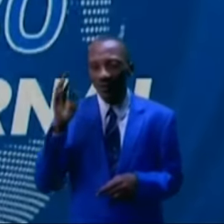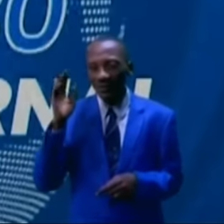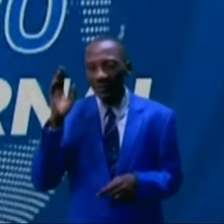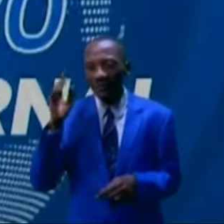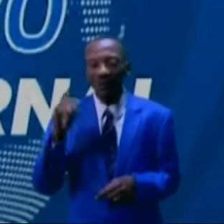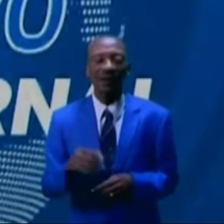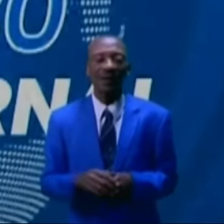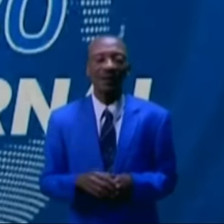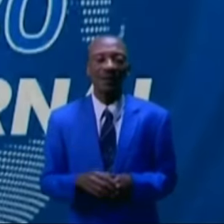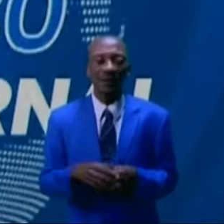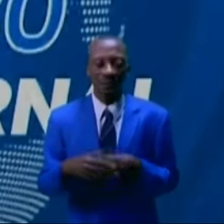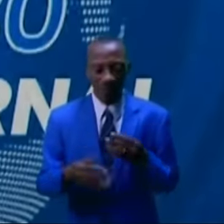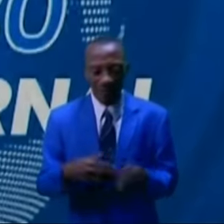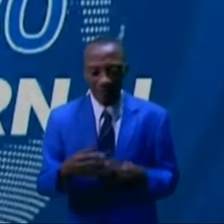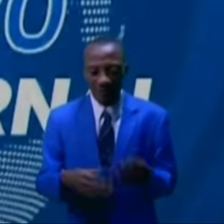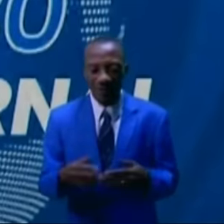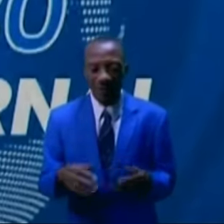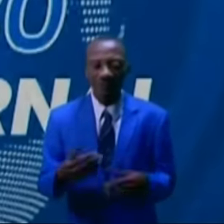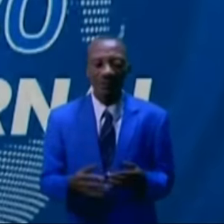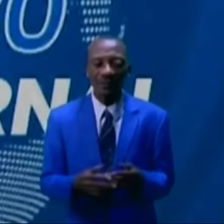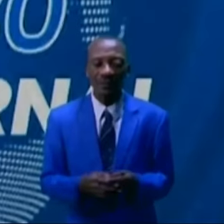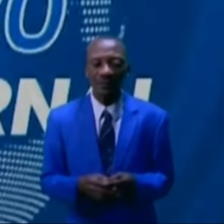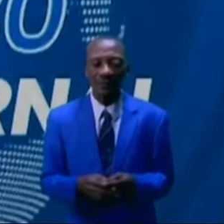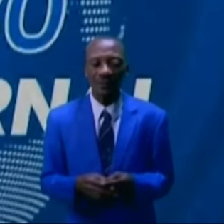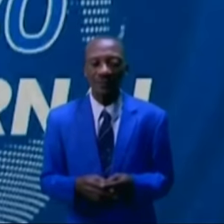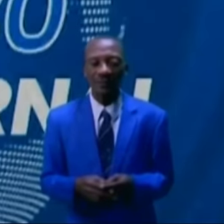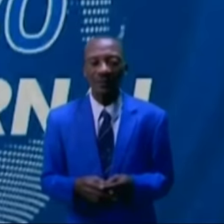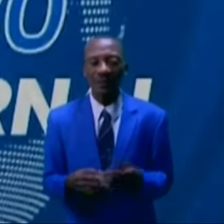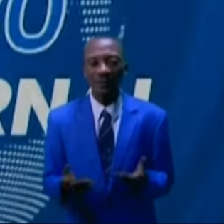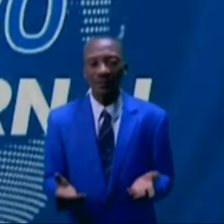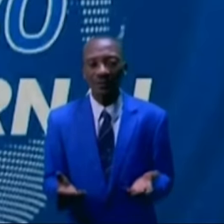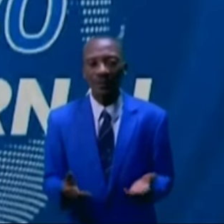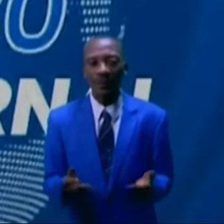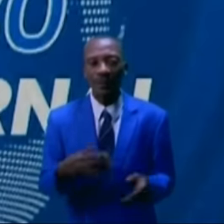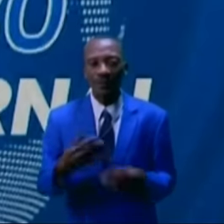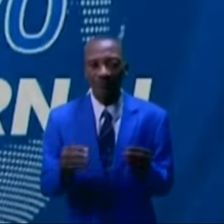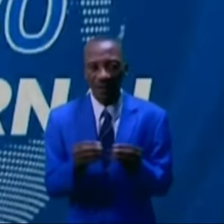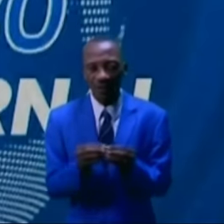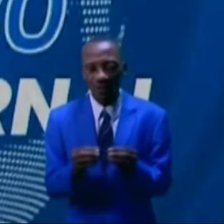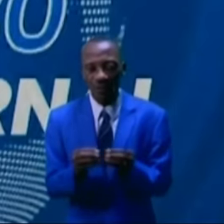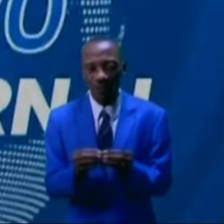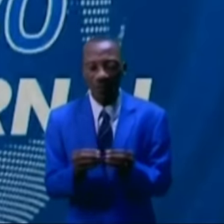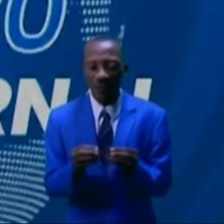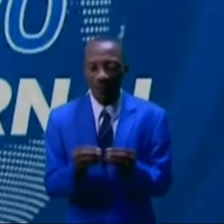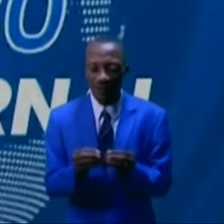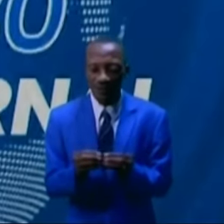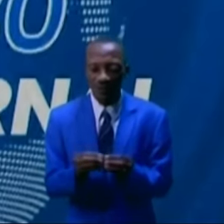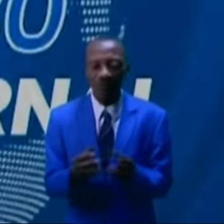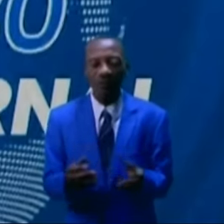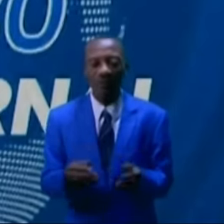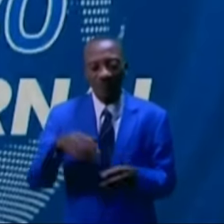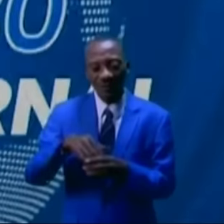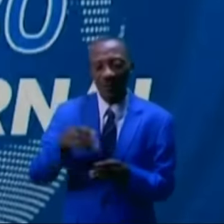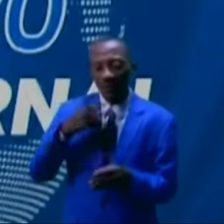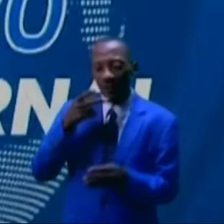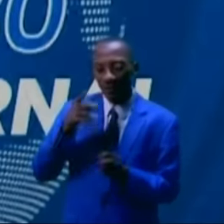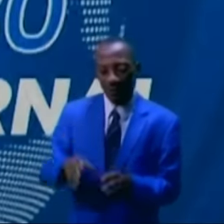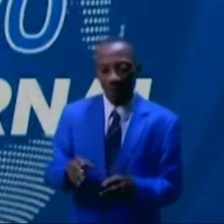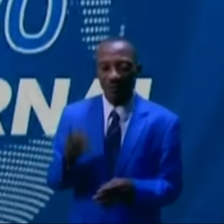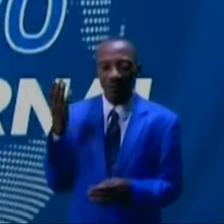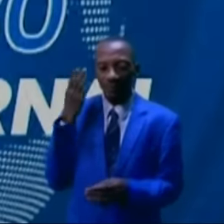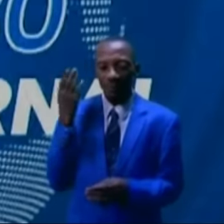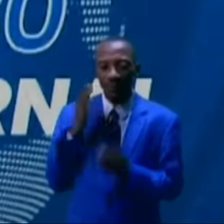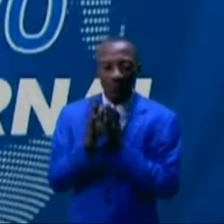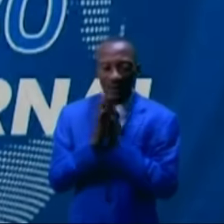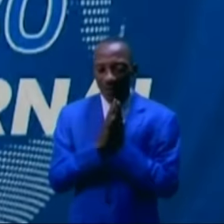sont attendues à l'issue de ces travaux. Parmi les intervenants, le président de l'Assemblée nationale, Vital Kamerhe, désormais professeur associé